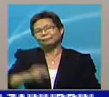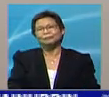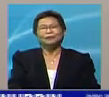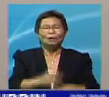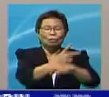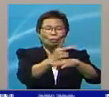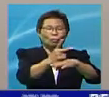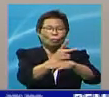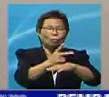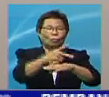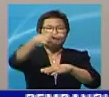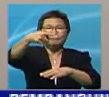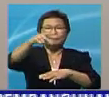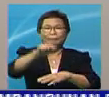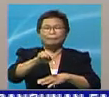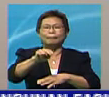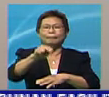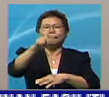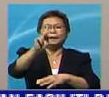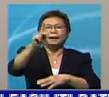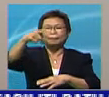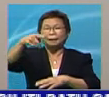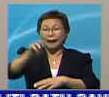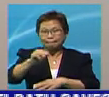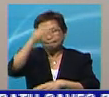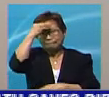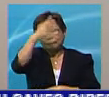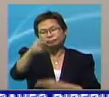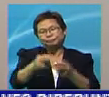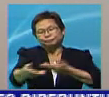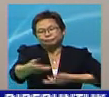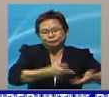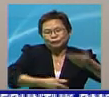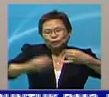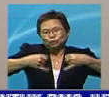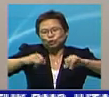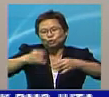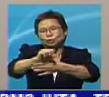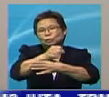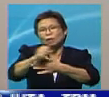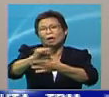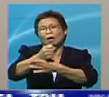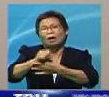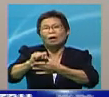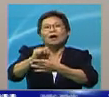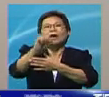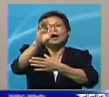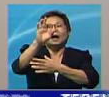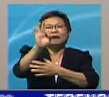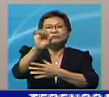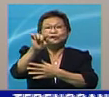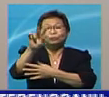koperasi permodalan felda Malaysia berhad kpf memaklumkan urus Niaga jual beli saham felda Global ventures holdings berhad